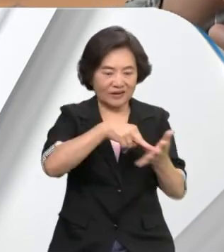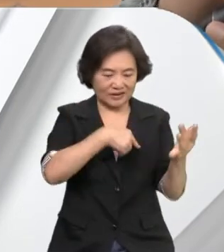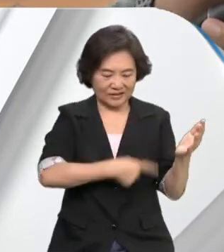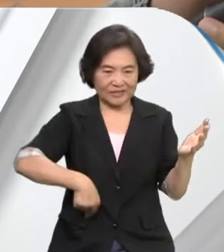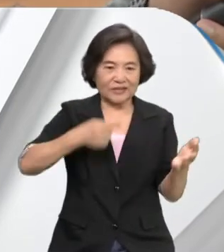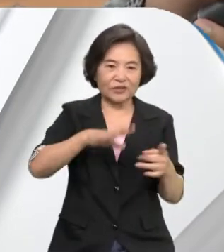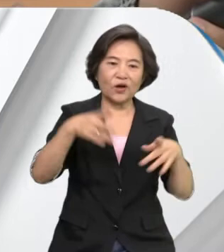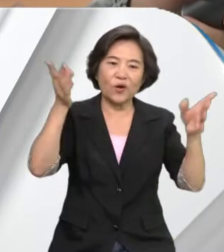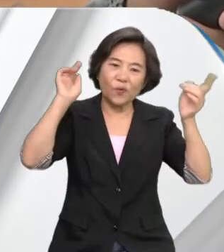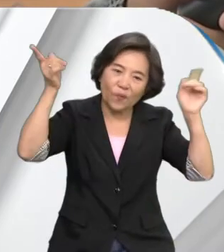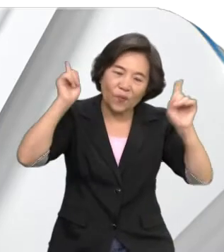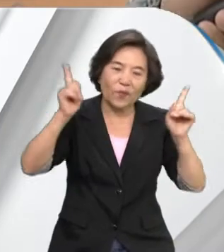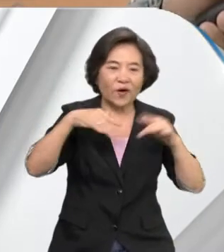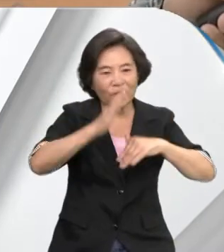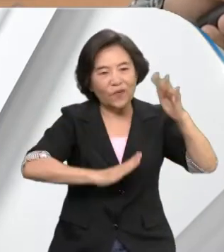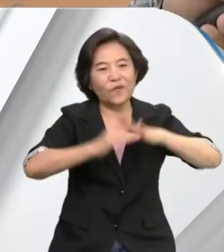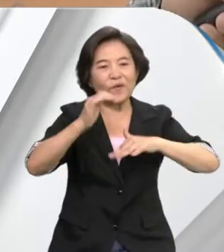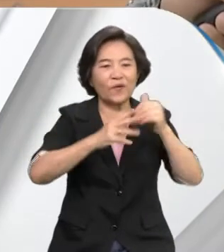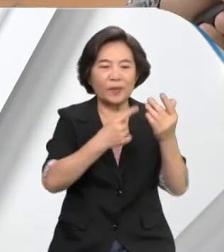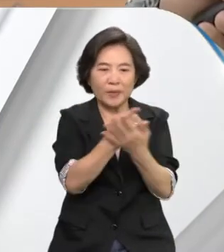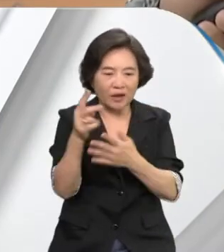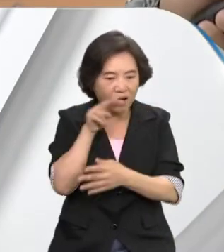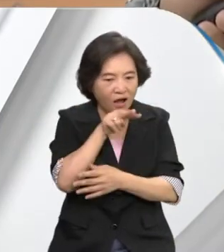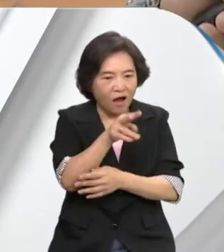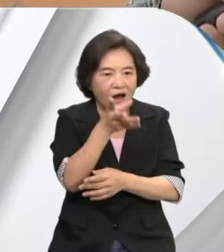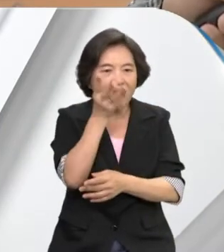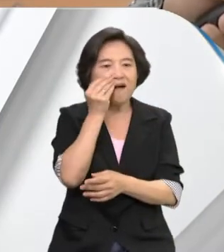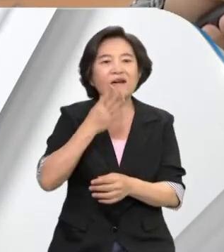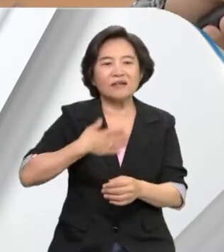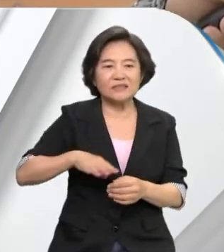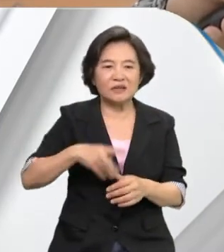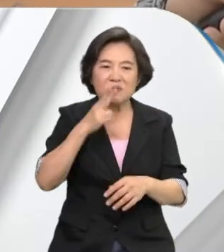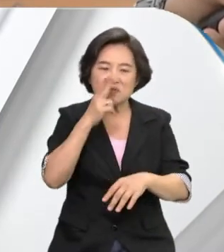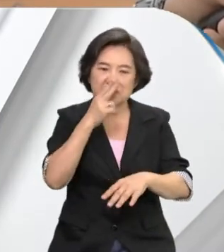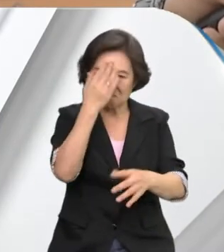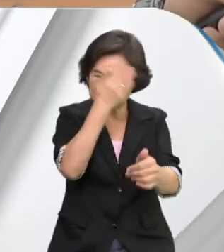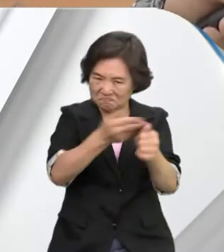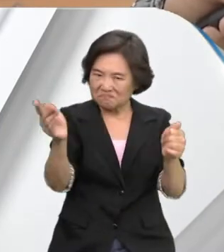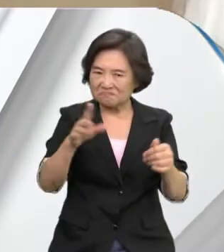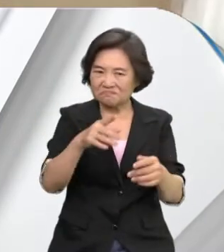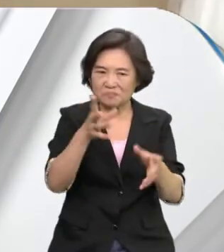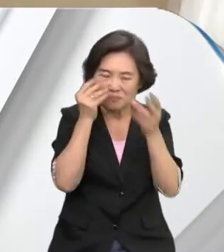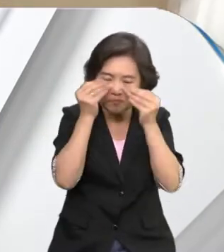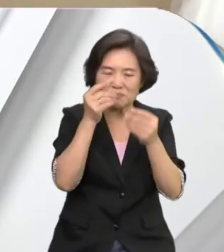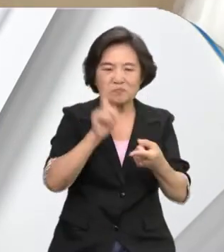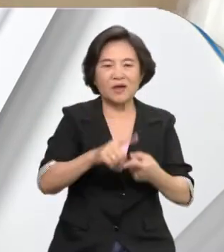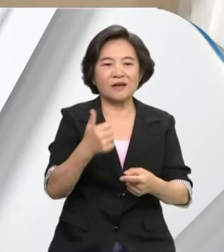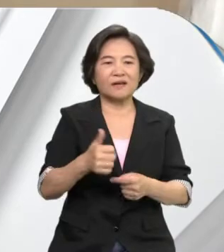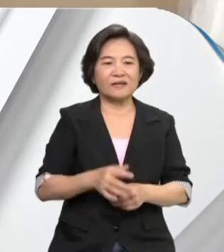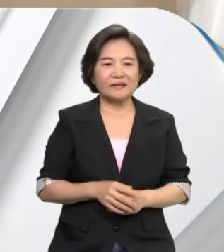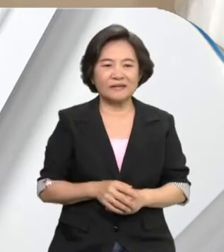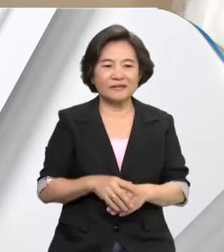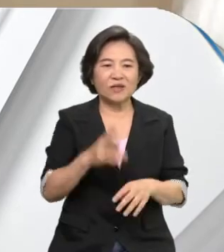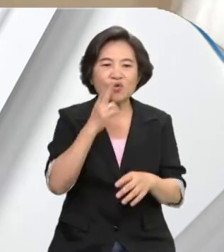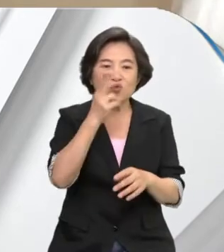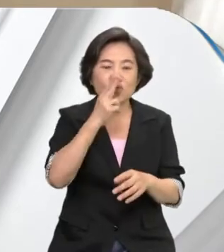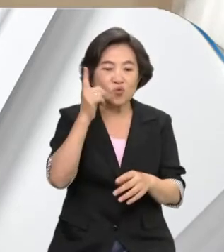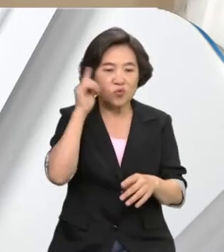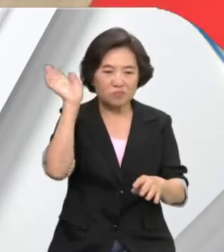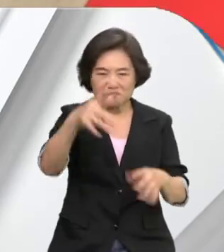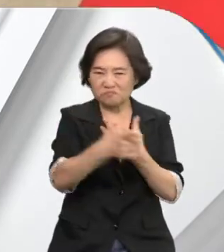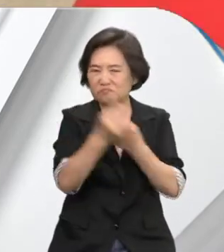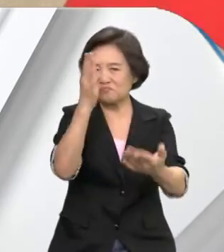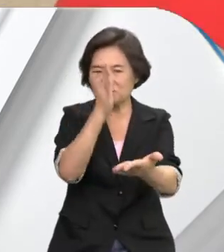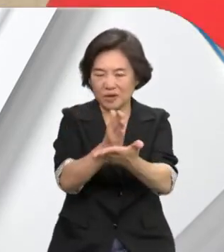戏互动的一个方式，那大家一起来认识烟害的一个正确的知识。 为了培养正确观念，持续建